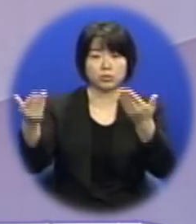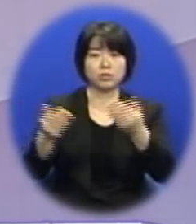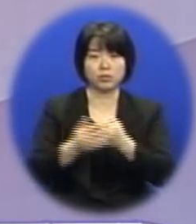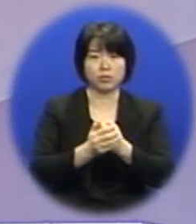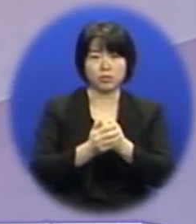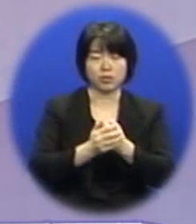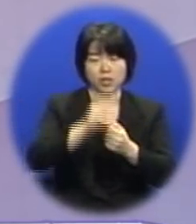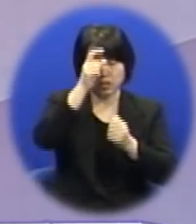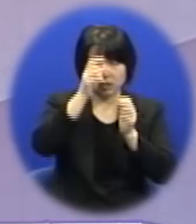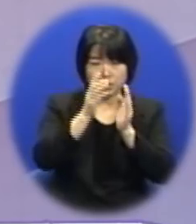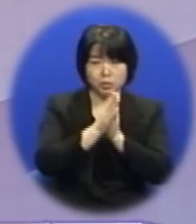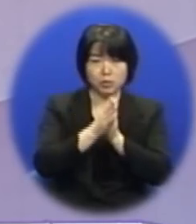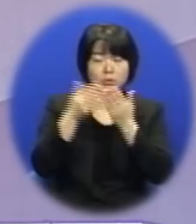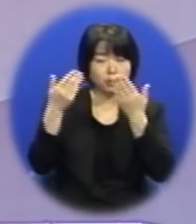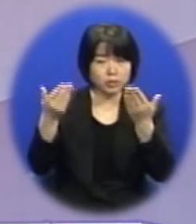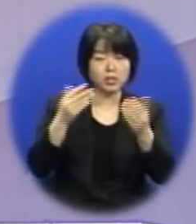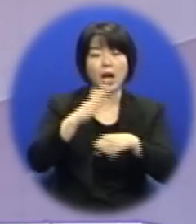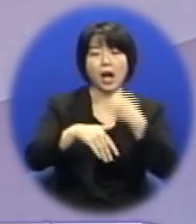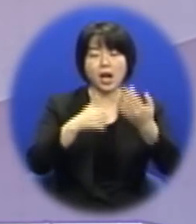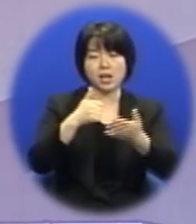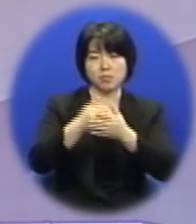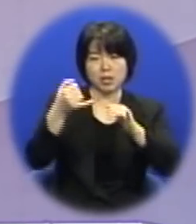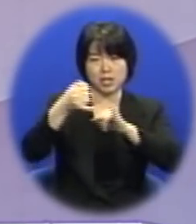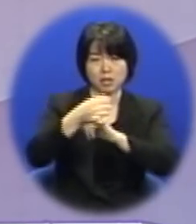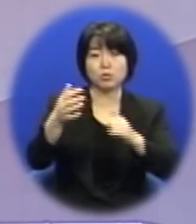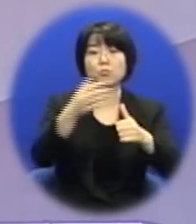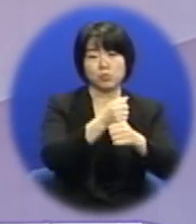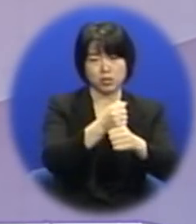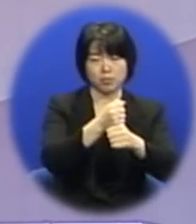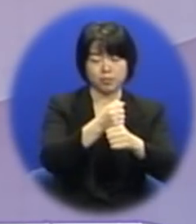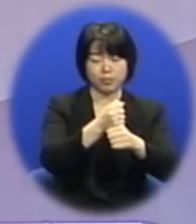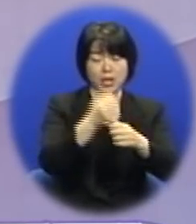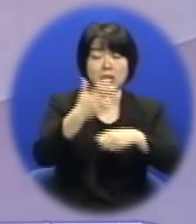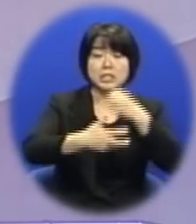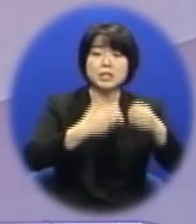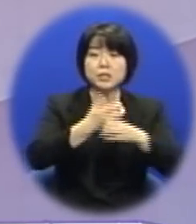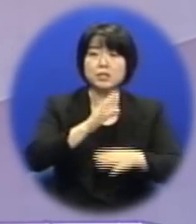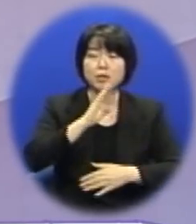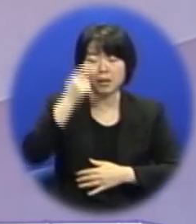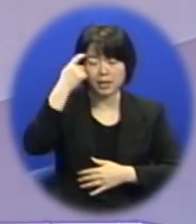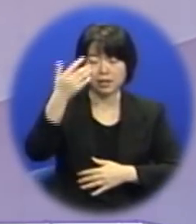그 기도는 하나님의 약속을 붙잡는 기도예요. 70년이라며요 하나님.